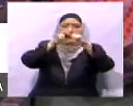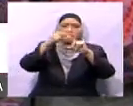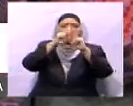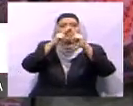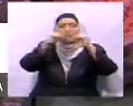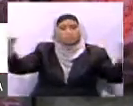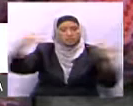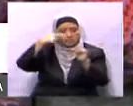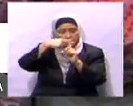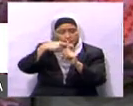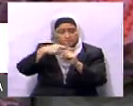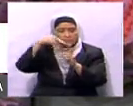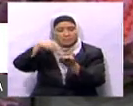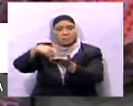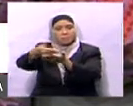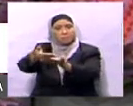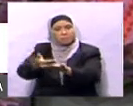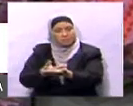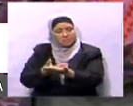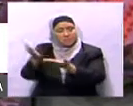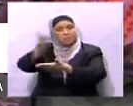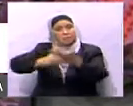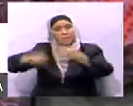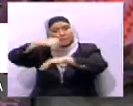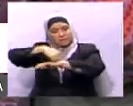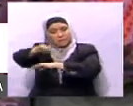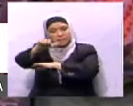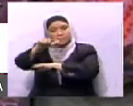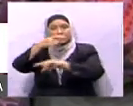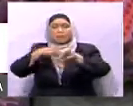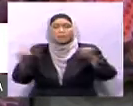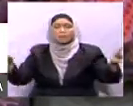dalam kita punya ekspor. Tetapi dari segi